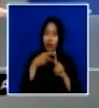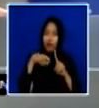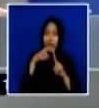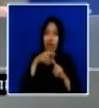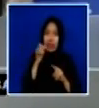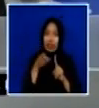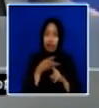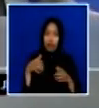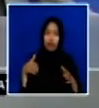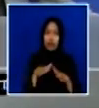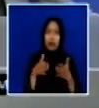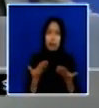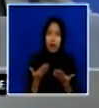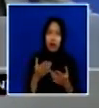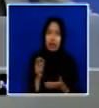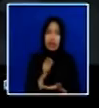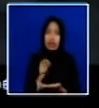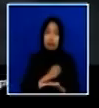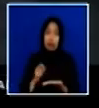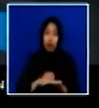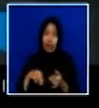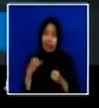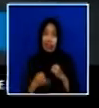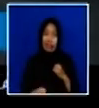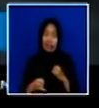kelas akhir yang akan melaksanakan ujian sekolah